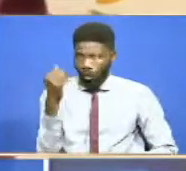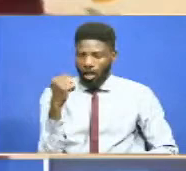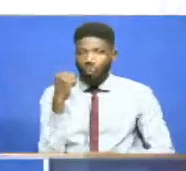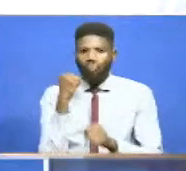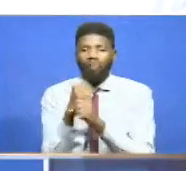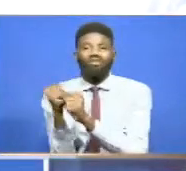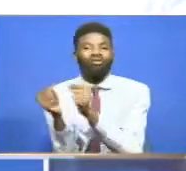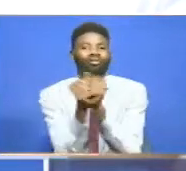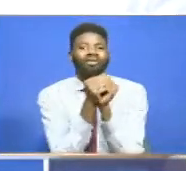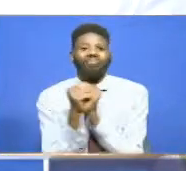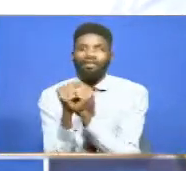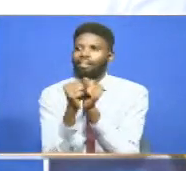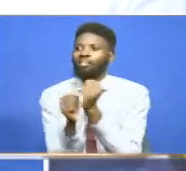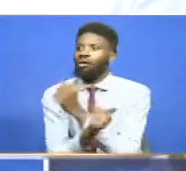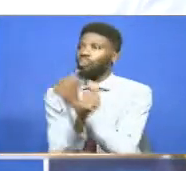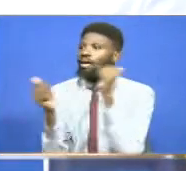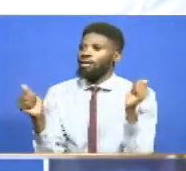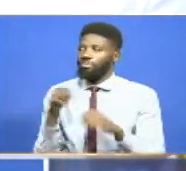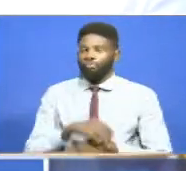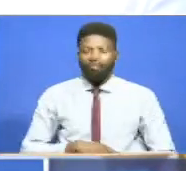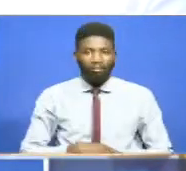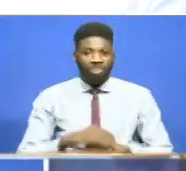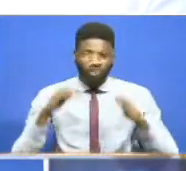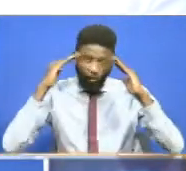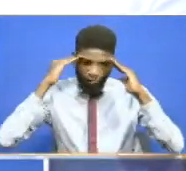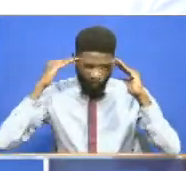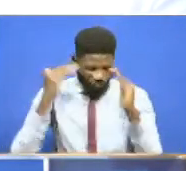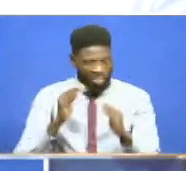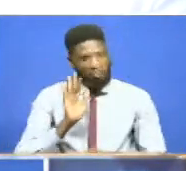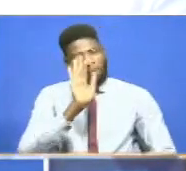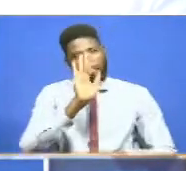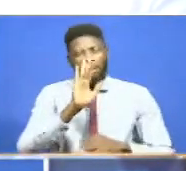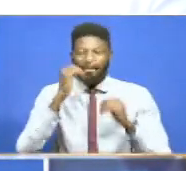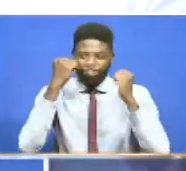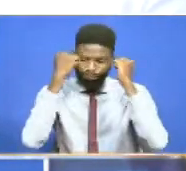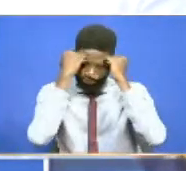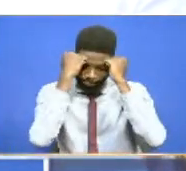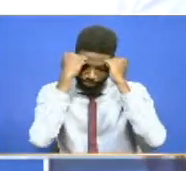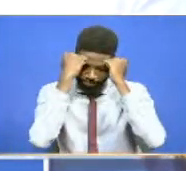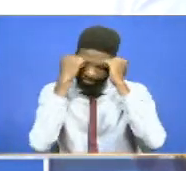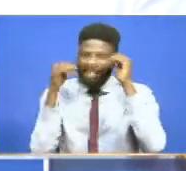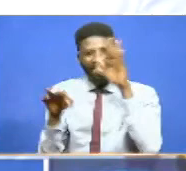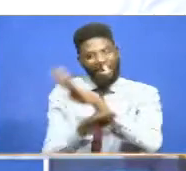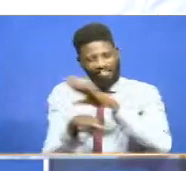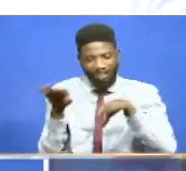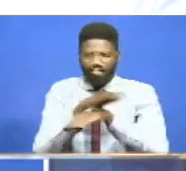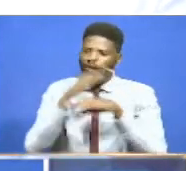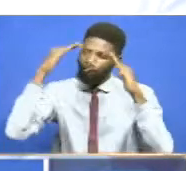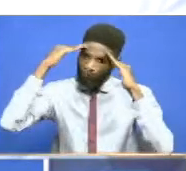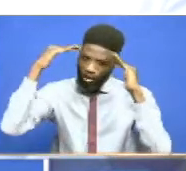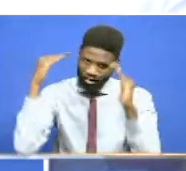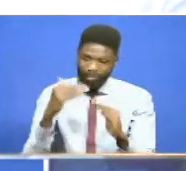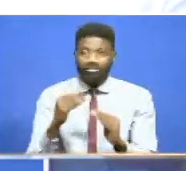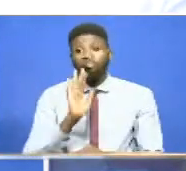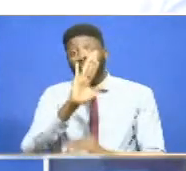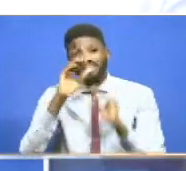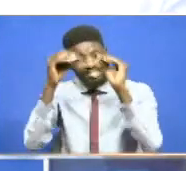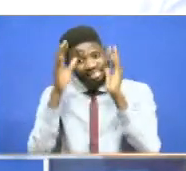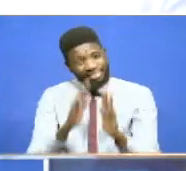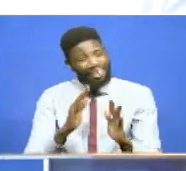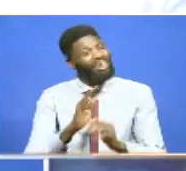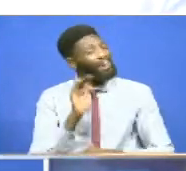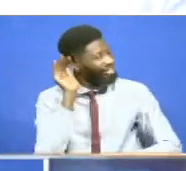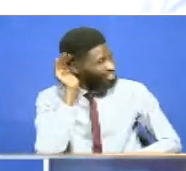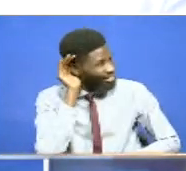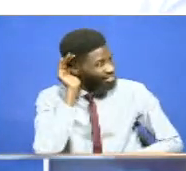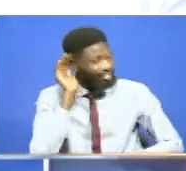Focus on your studies, focus on everything, Listen to your teachers. Do not despise